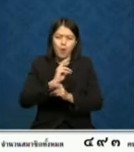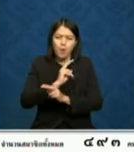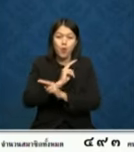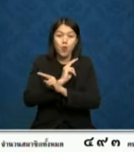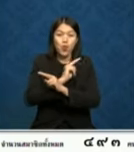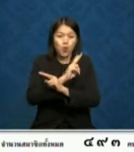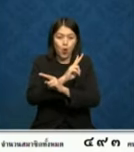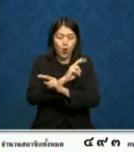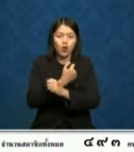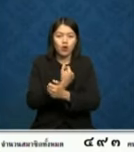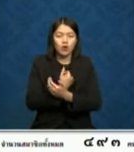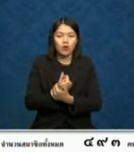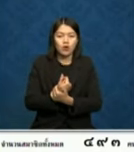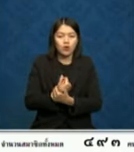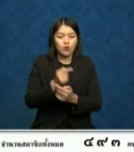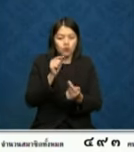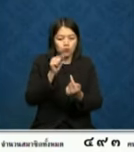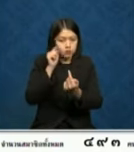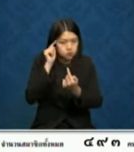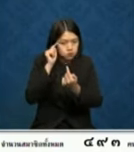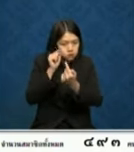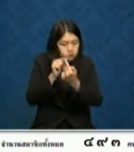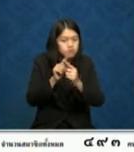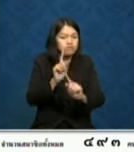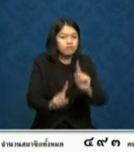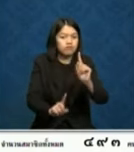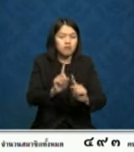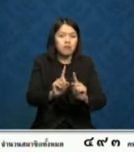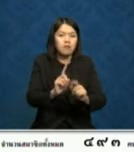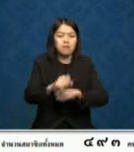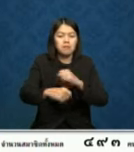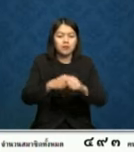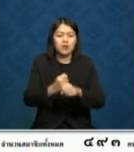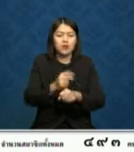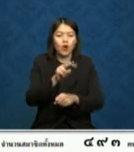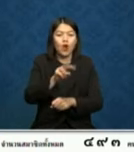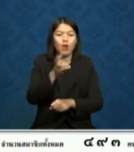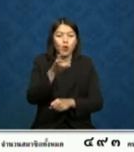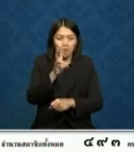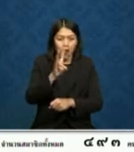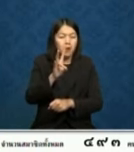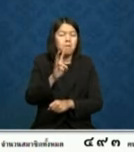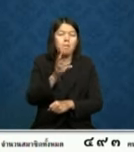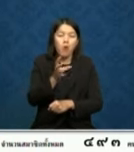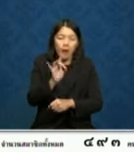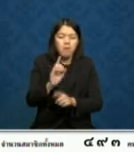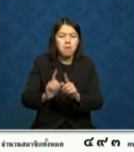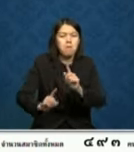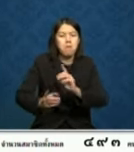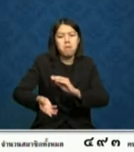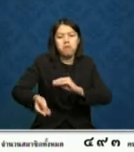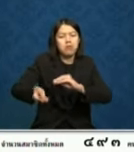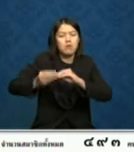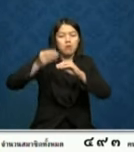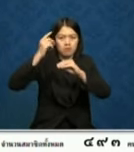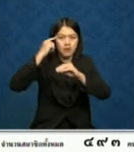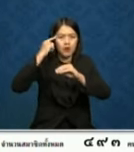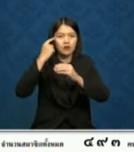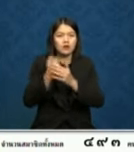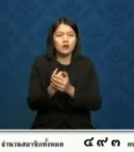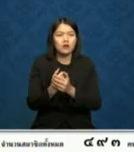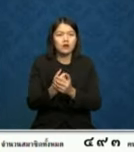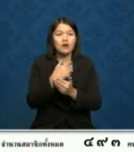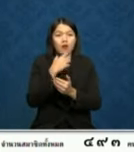แบบนี้ตัวชี้วัดในปีพ.ศ2568น่าจะต้องเพิ่มขึ้นดูจากของเดิมก็มีการ